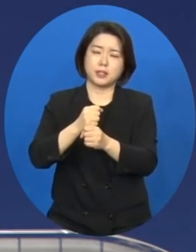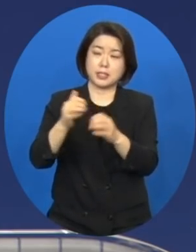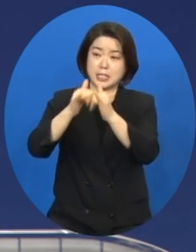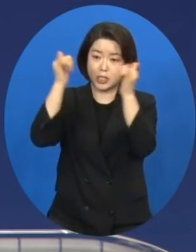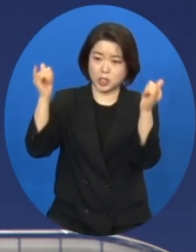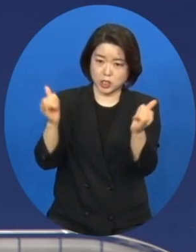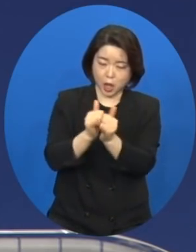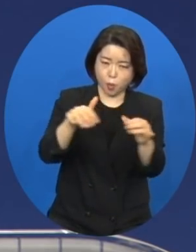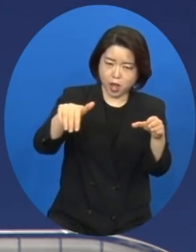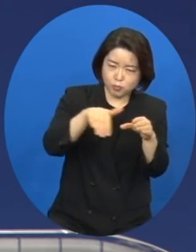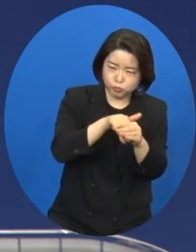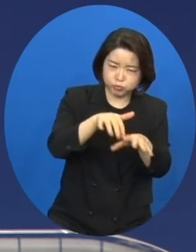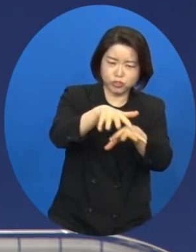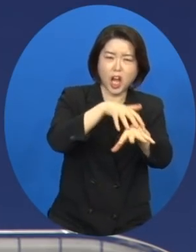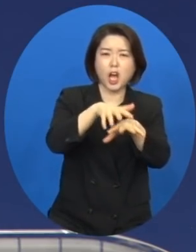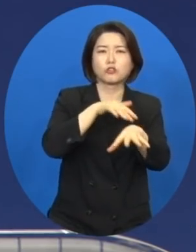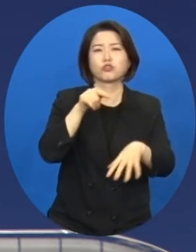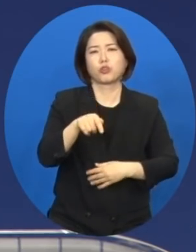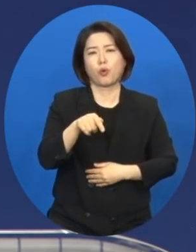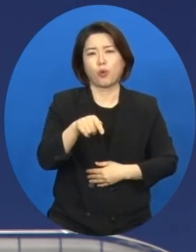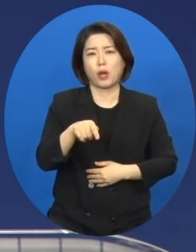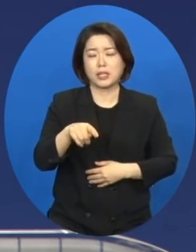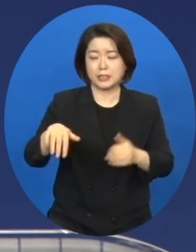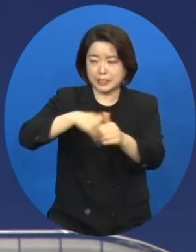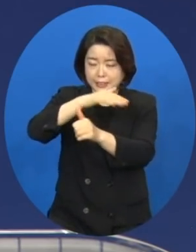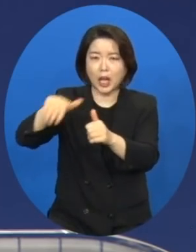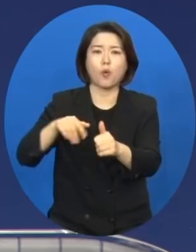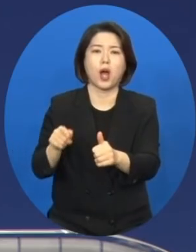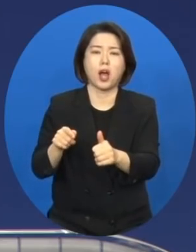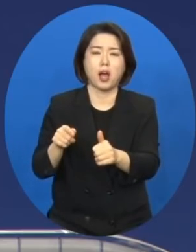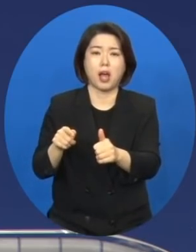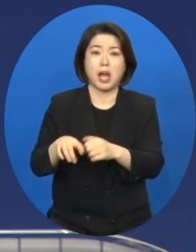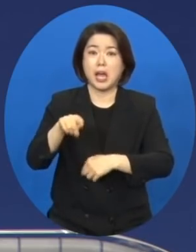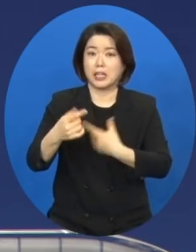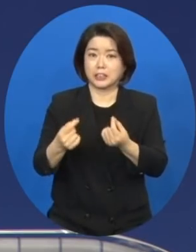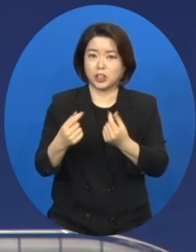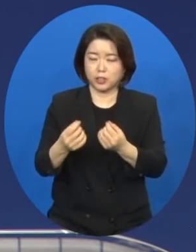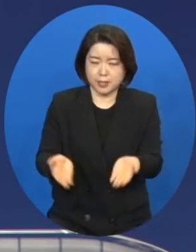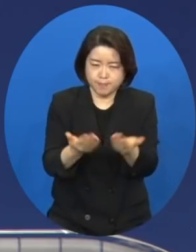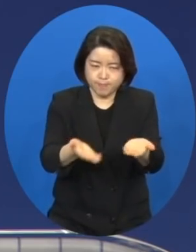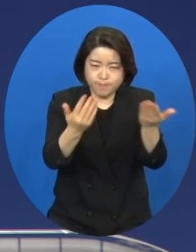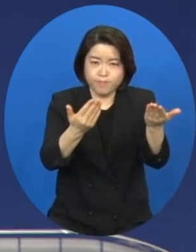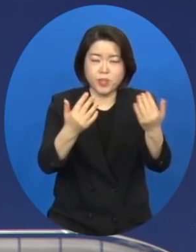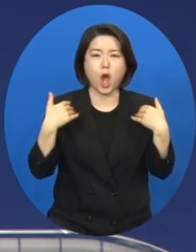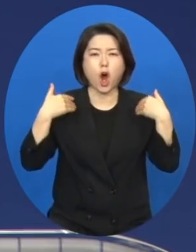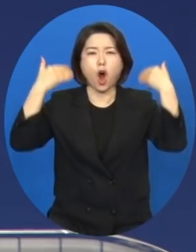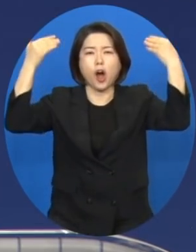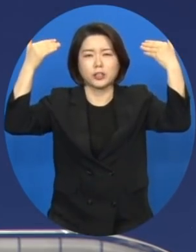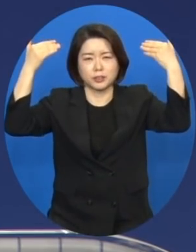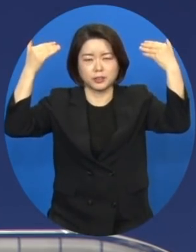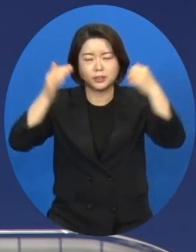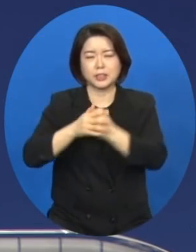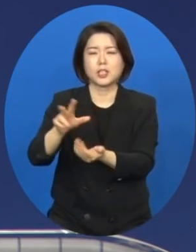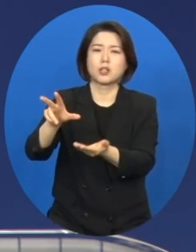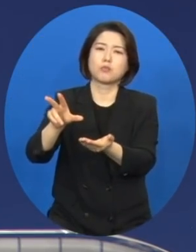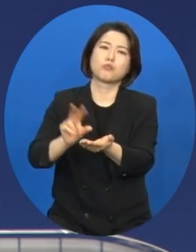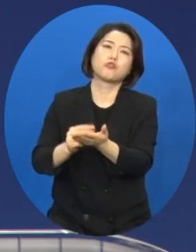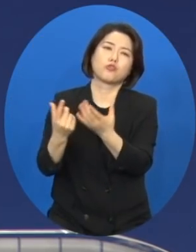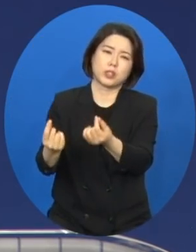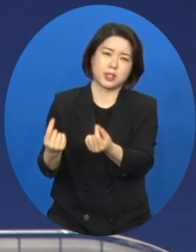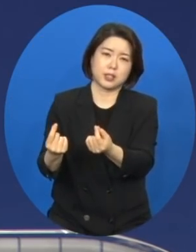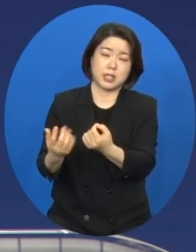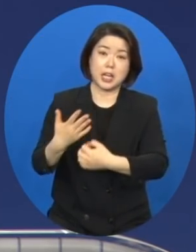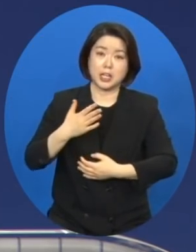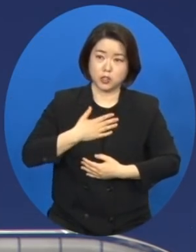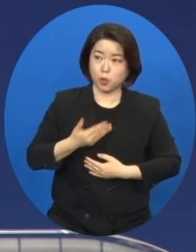사회적, 문화적, 구조적인 어떤 그 상황, 또한 그렇게 그것을 지지하는 어른들의 문제는 아닐까,